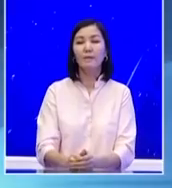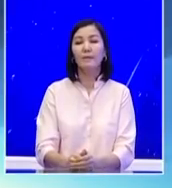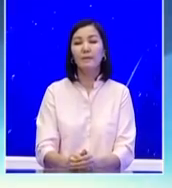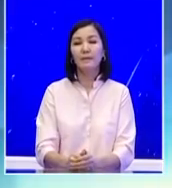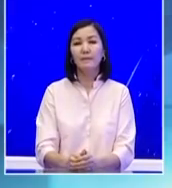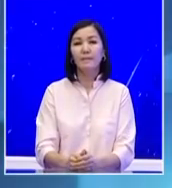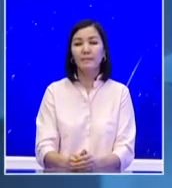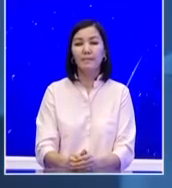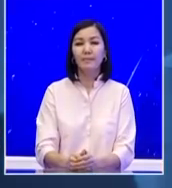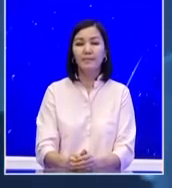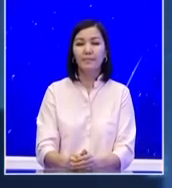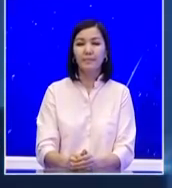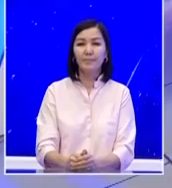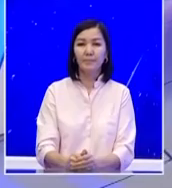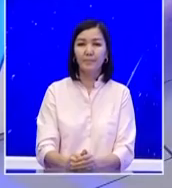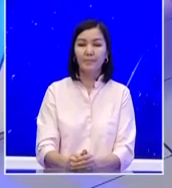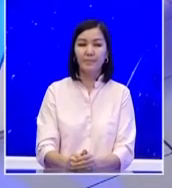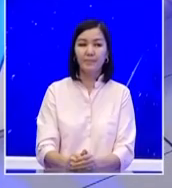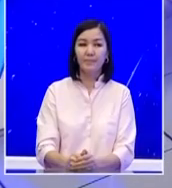Дүйсенбек, Жетісу телеарнасы.